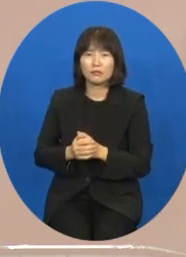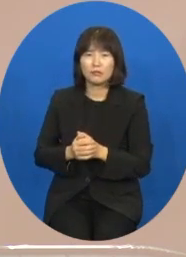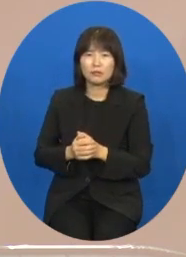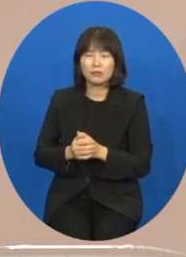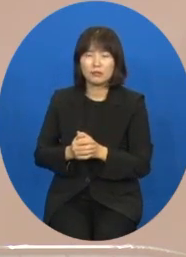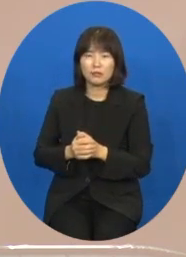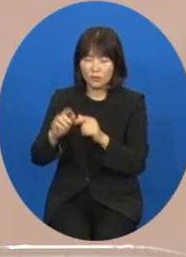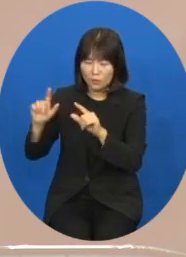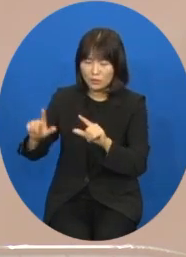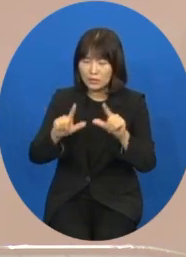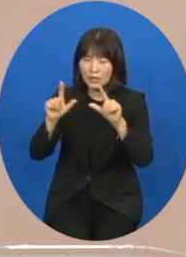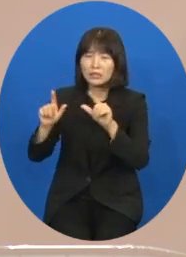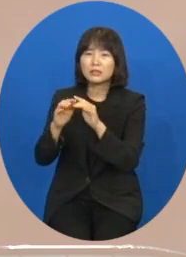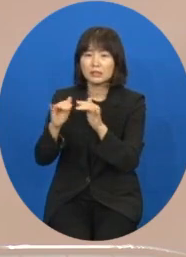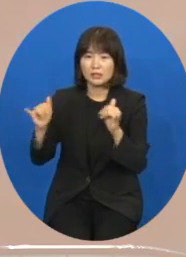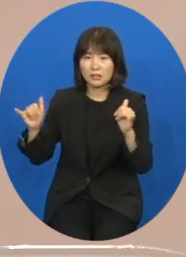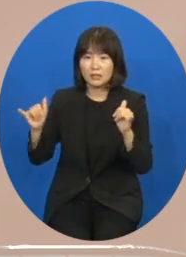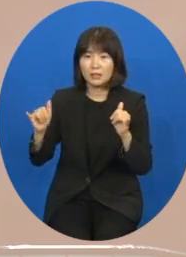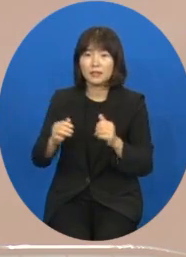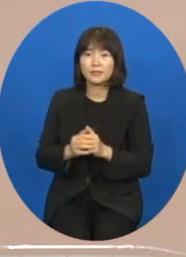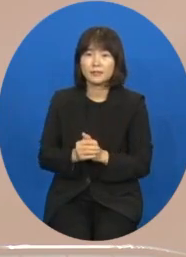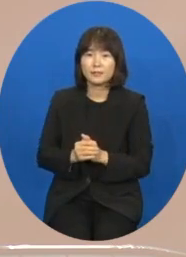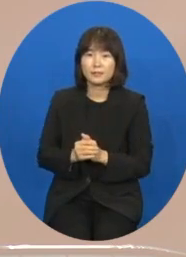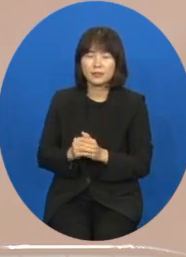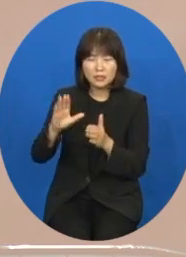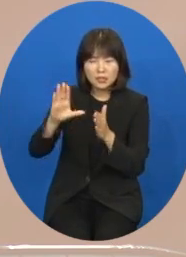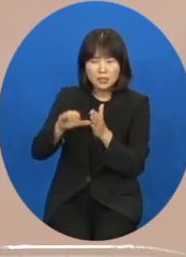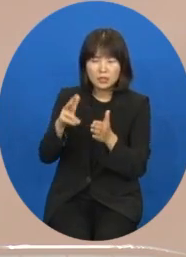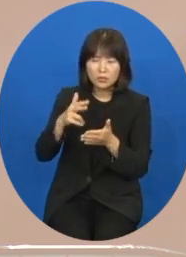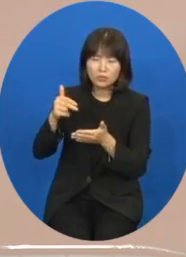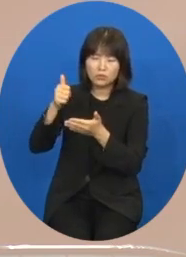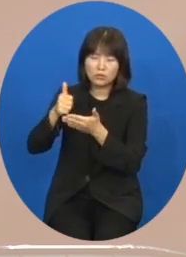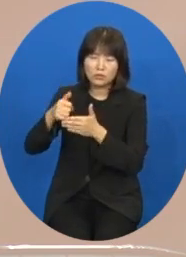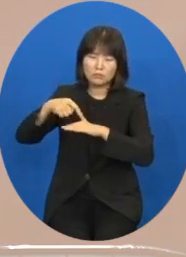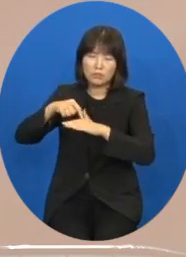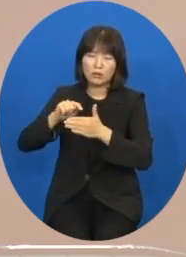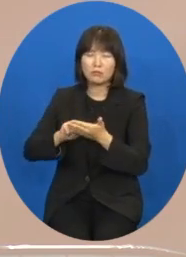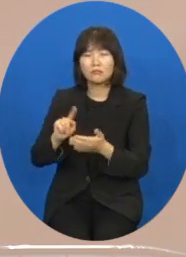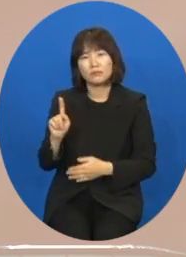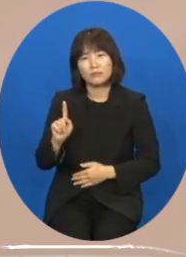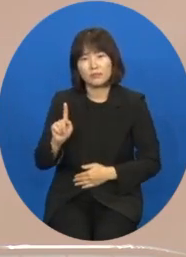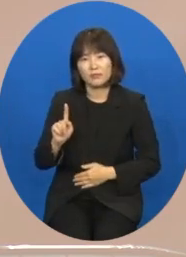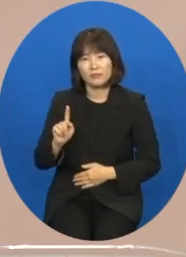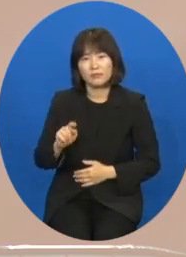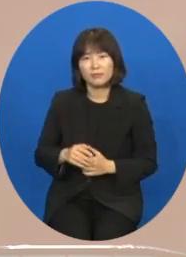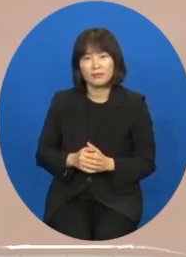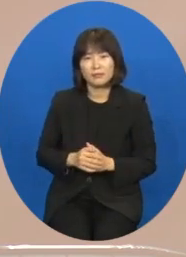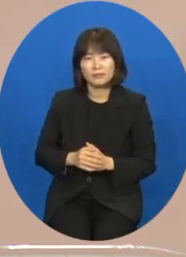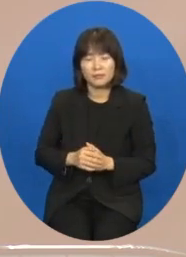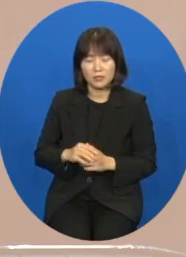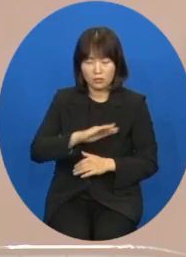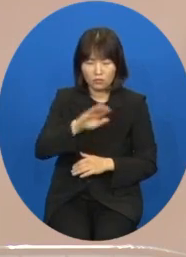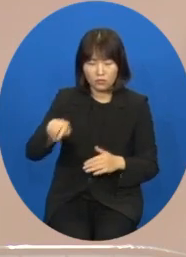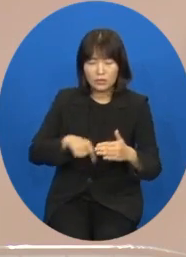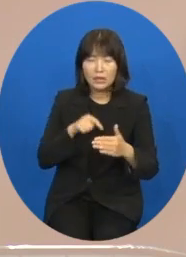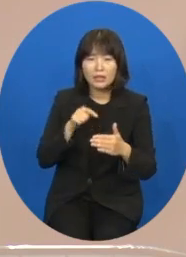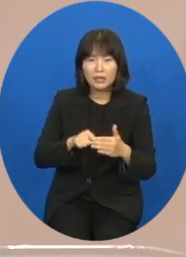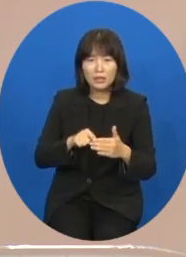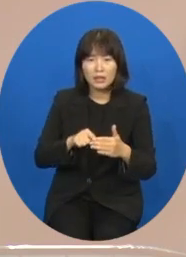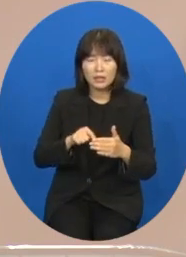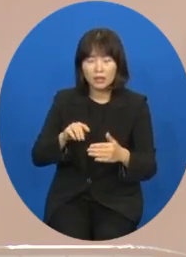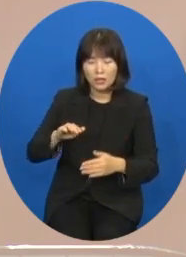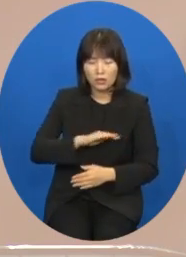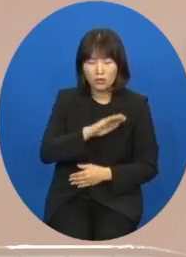사는 사람들 그때 주님은 어떤 마음이실까요? 우리 안에 우리의